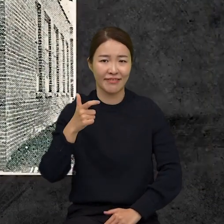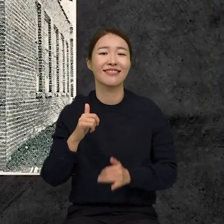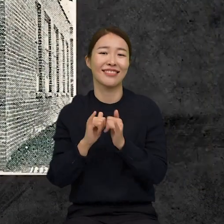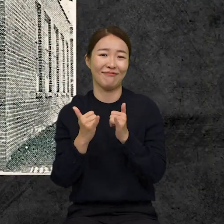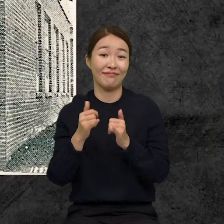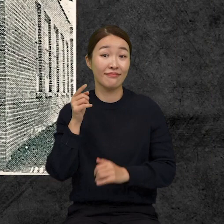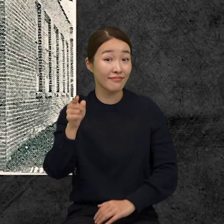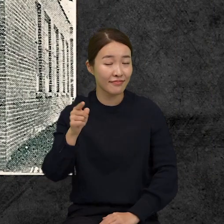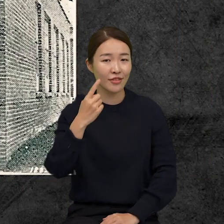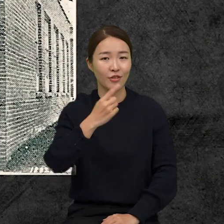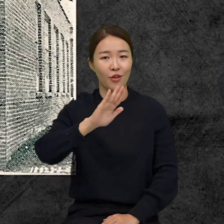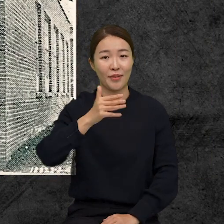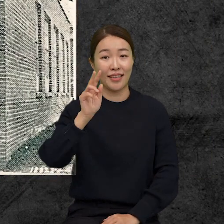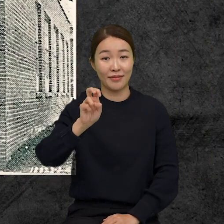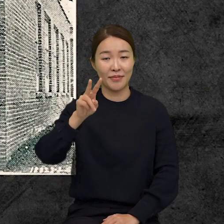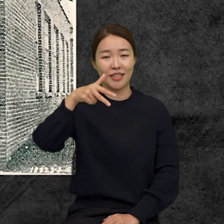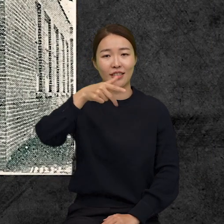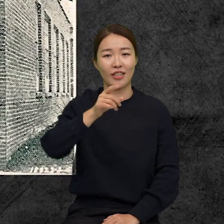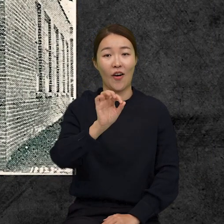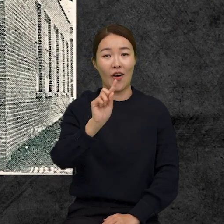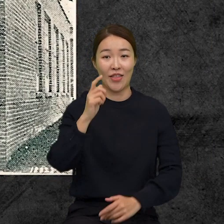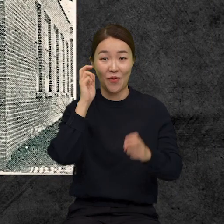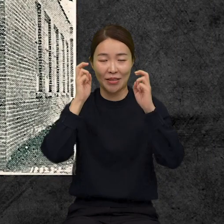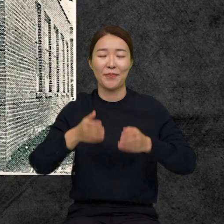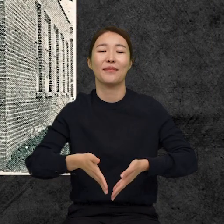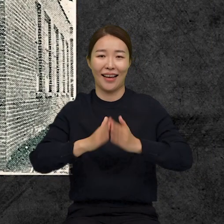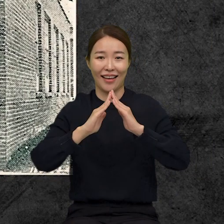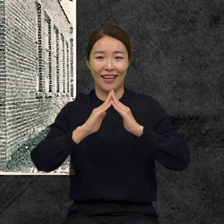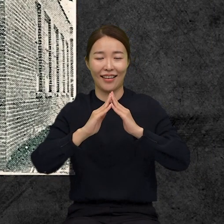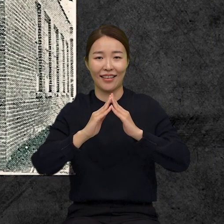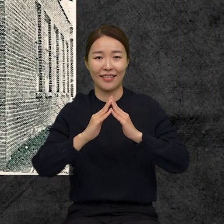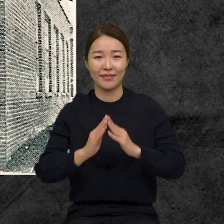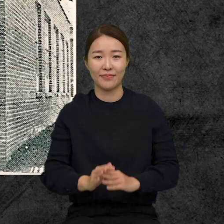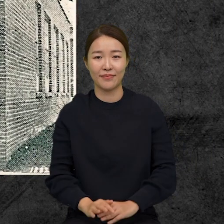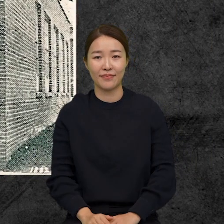그들은 1922년 정안회사를 설립한다.